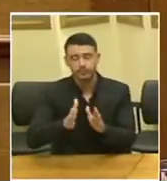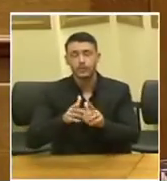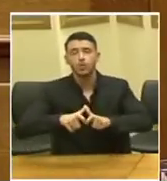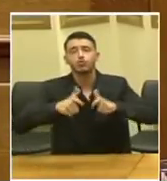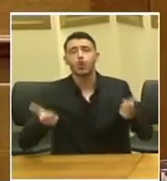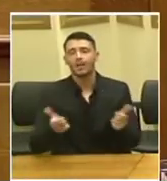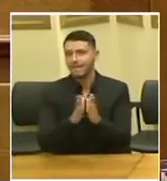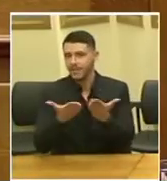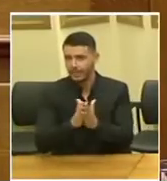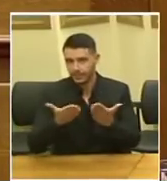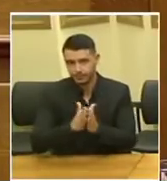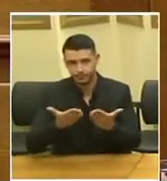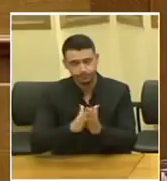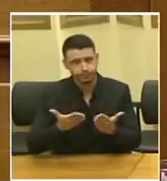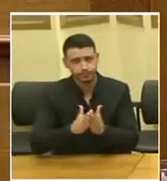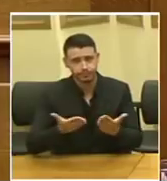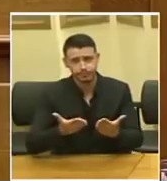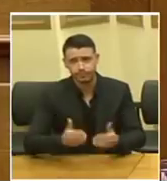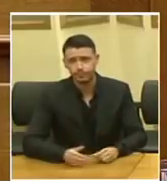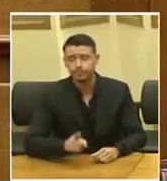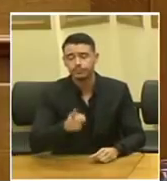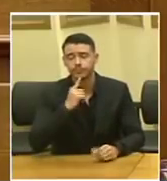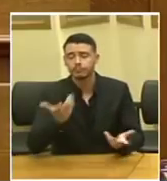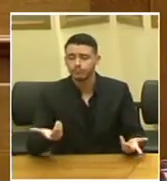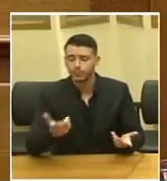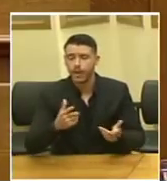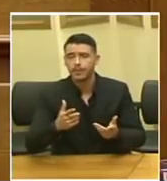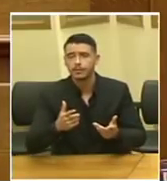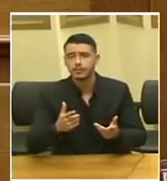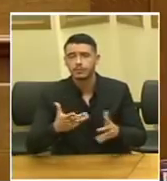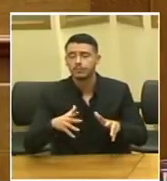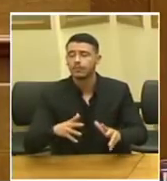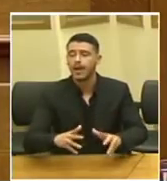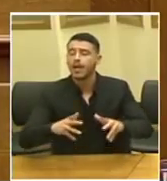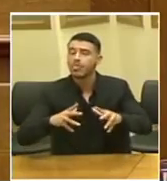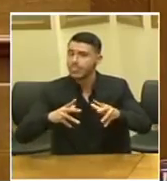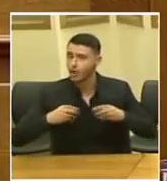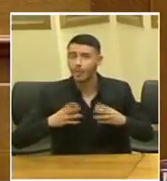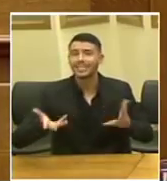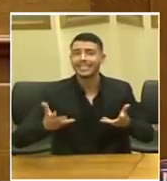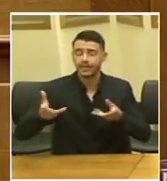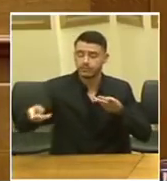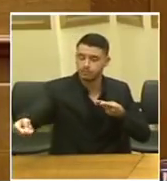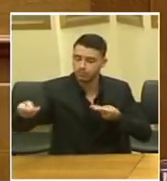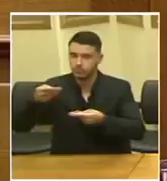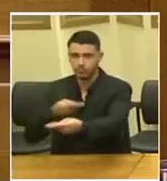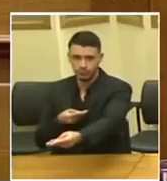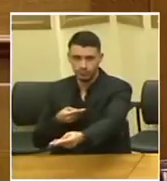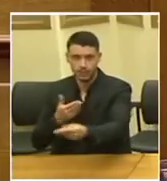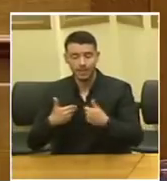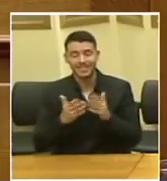Και η κατηγορία είναι ότι δεχόμαστε να τα δούνε και εκείνοι τα δικά μας και εμείς τα δικά τους.